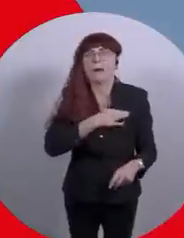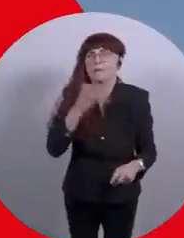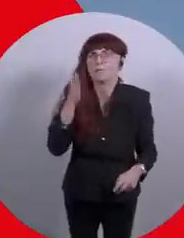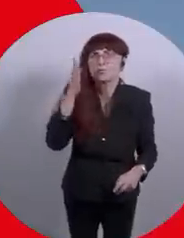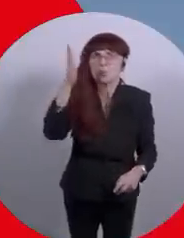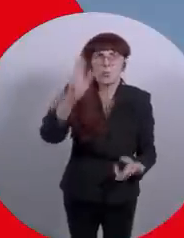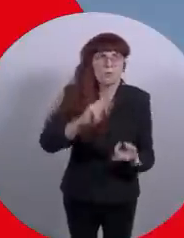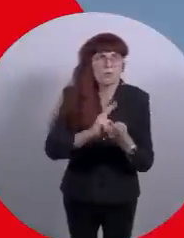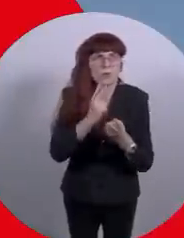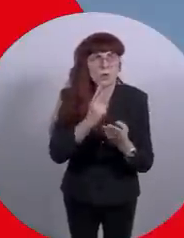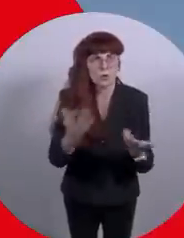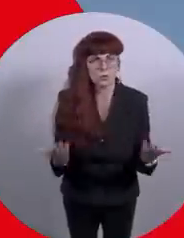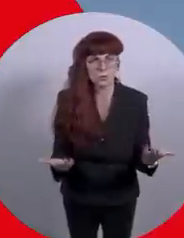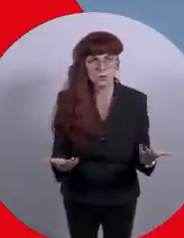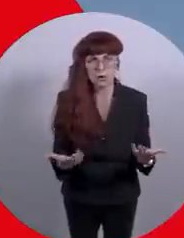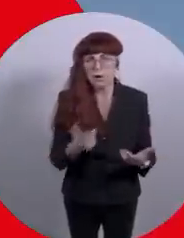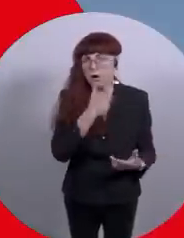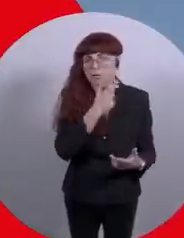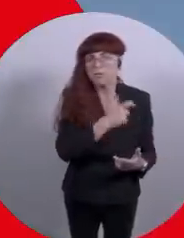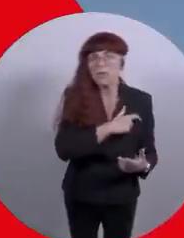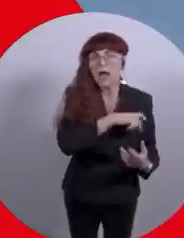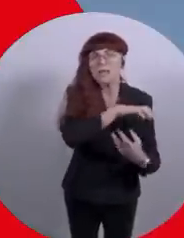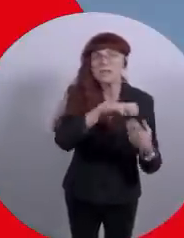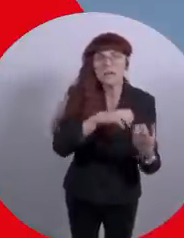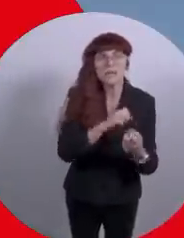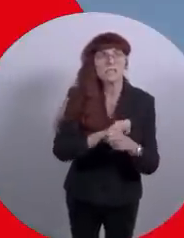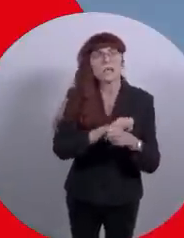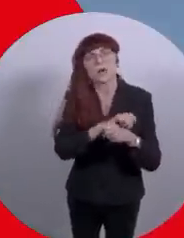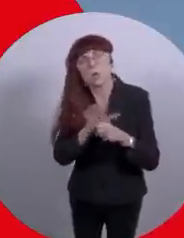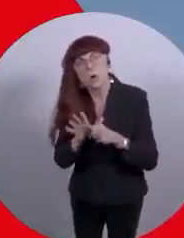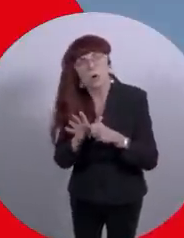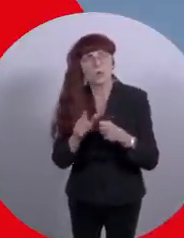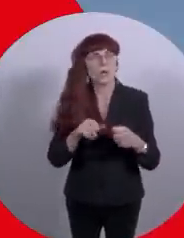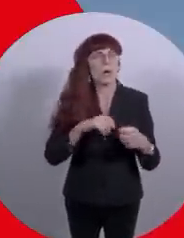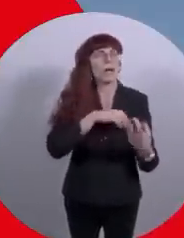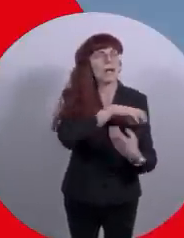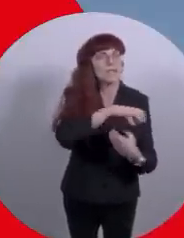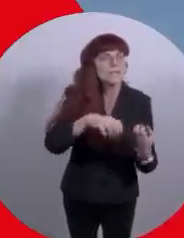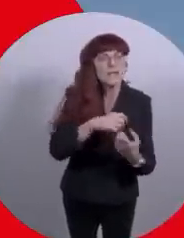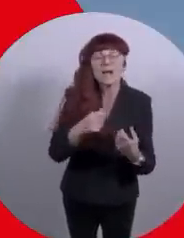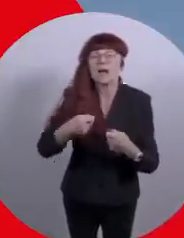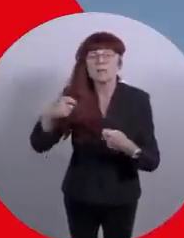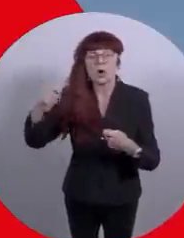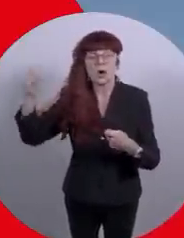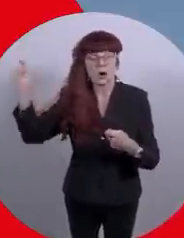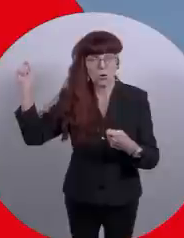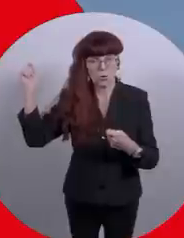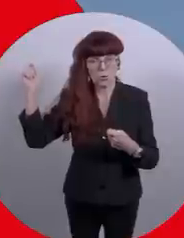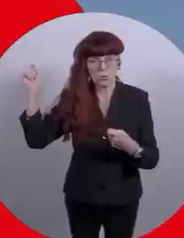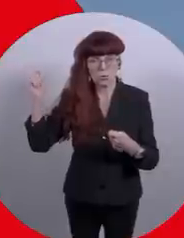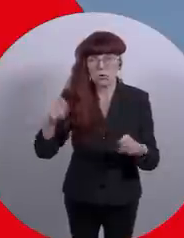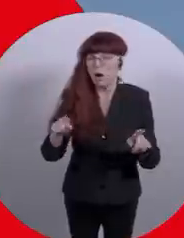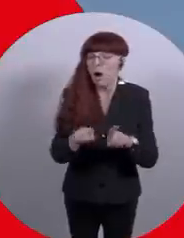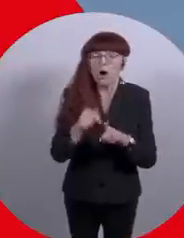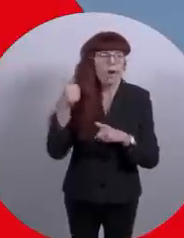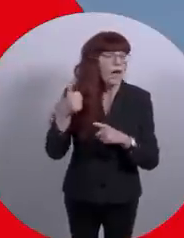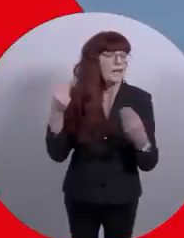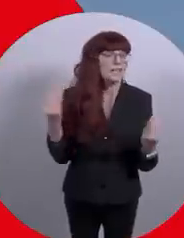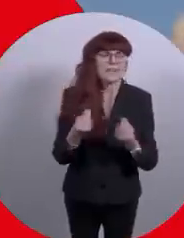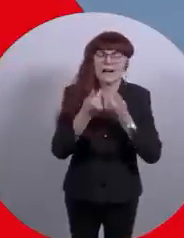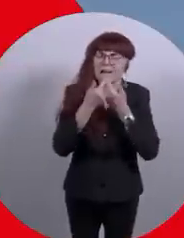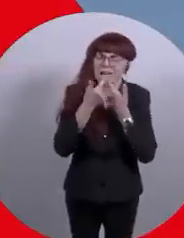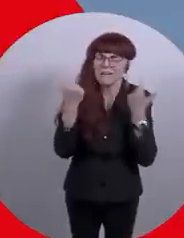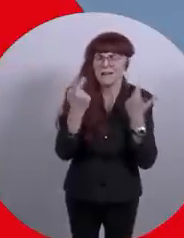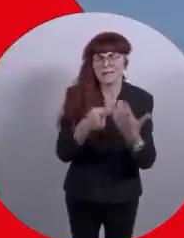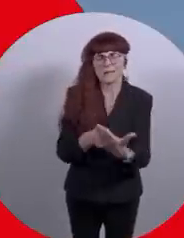eigene Zukunft von der Finanzkrise über die covic-krise bis zu Teuerung wo man ja auch ganz ganz klar sieht in jenen